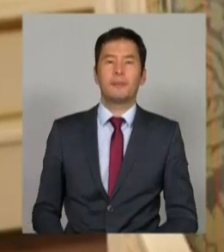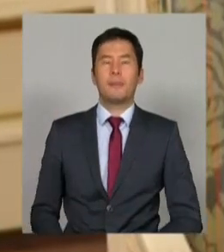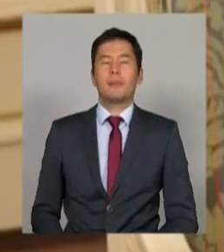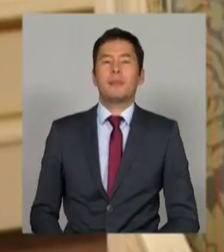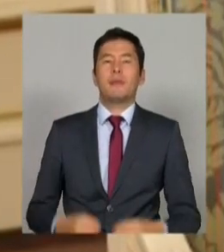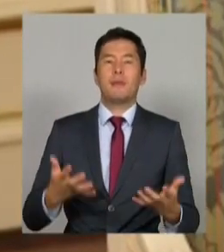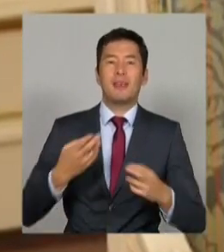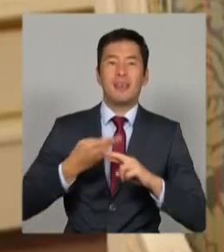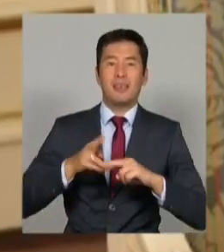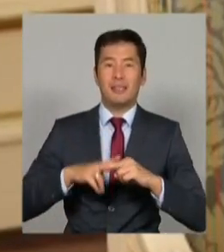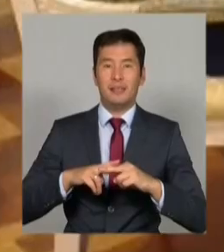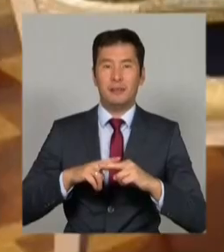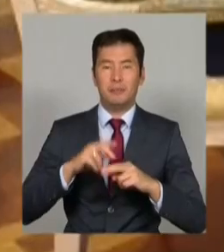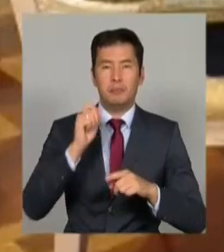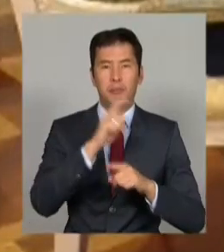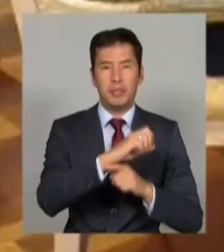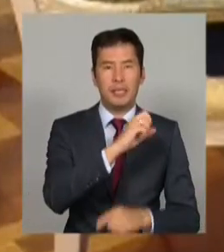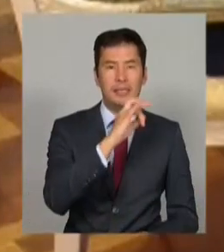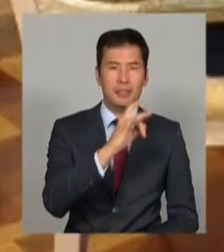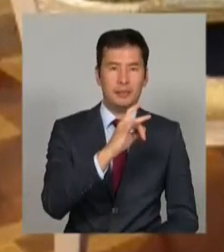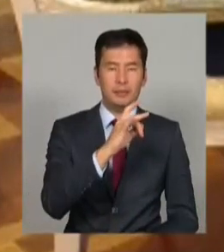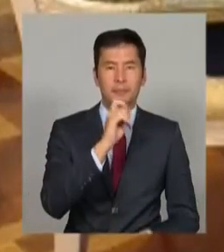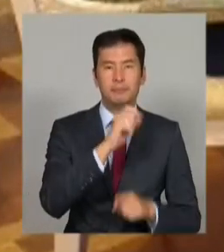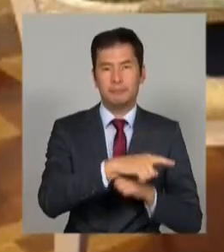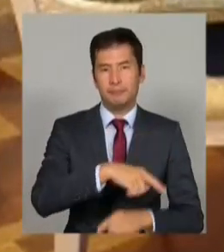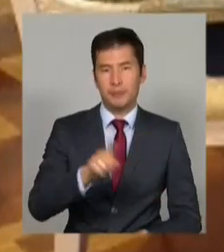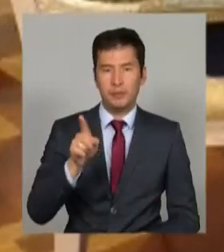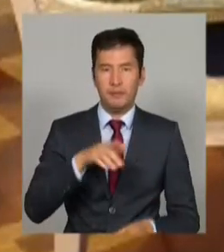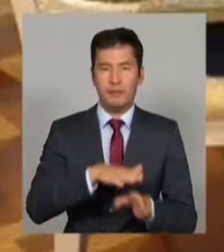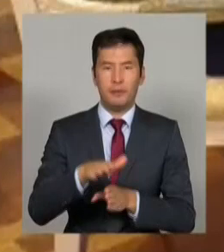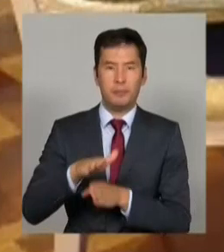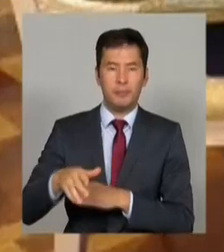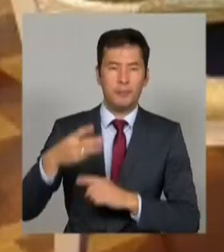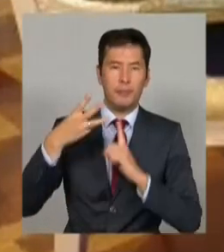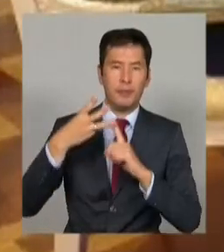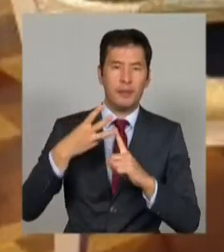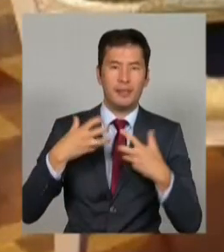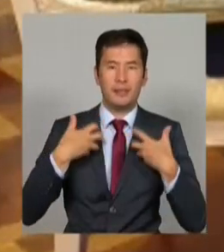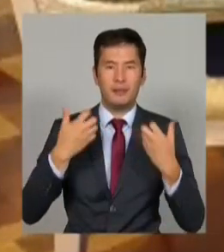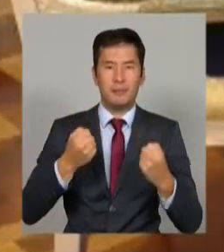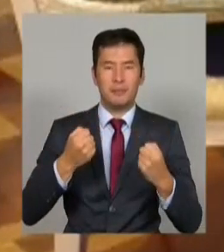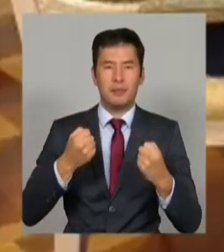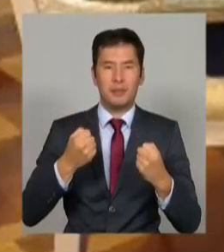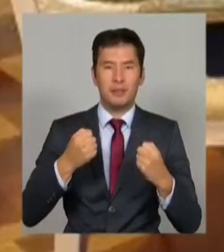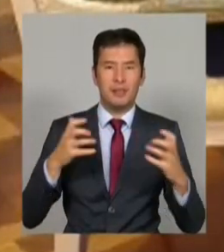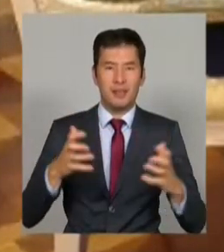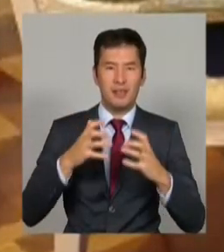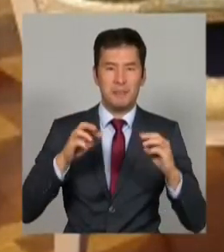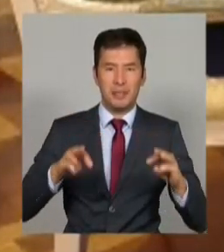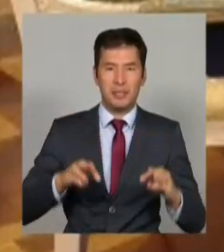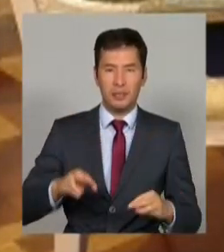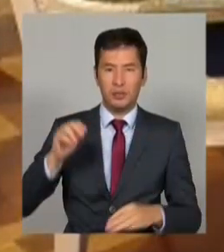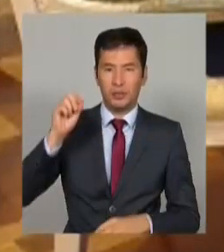Бұл мәселе премьер-министрге Асқар Ұзақбайұлына тапсырылады. Үшінші, денсаулық сақтау министрлігі төтенше